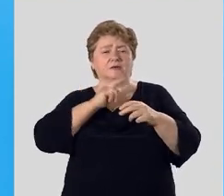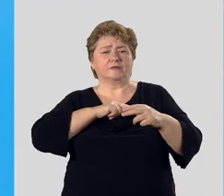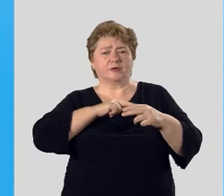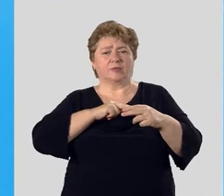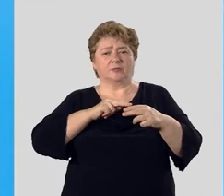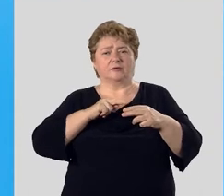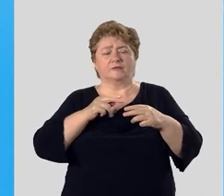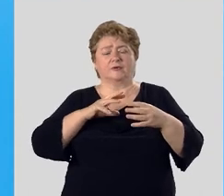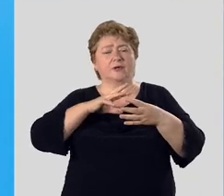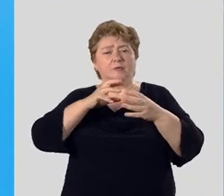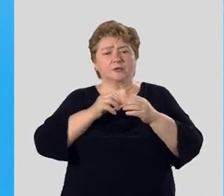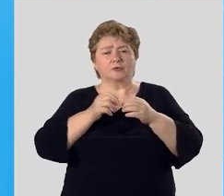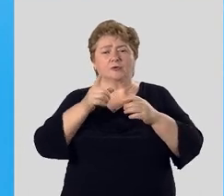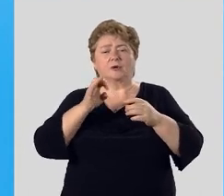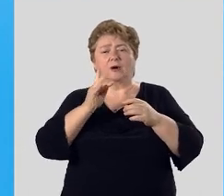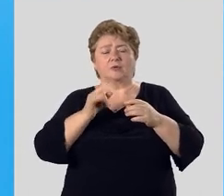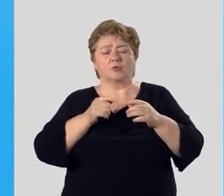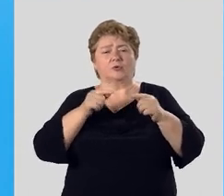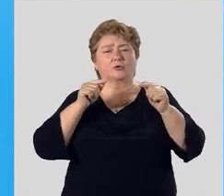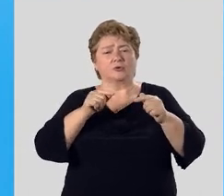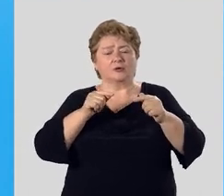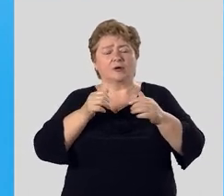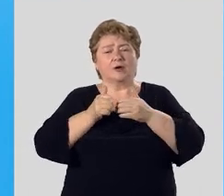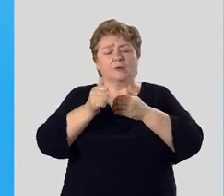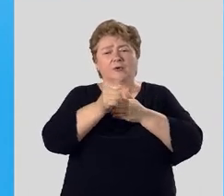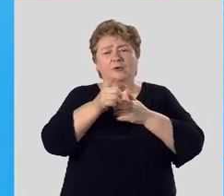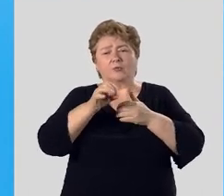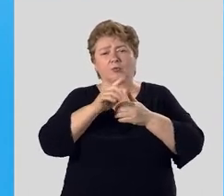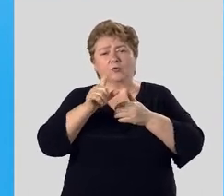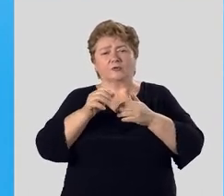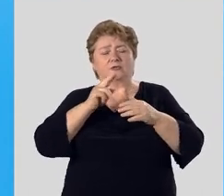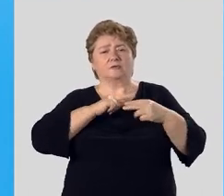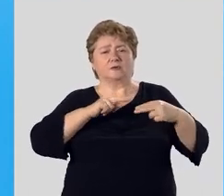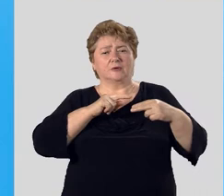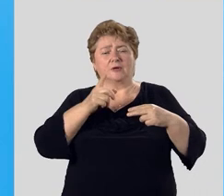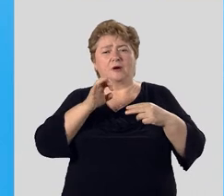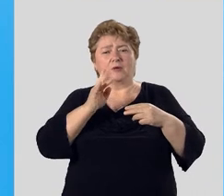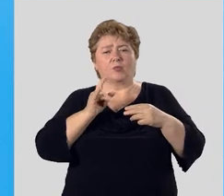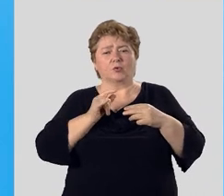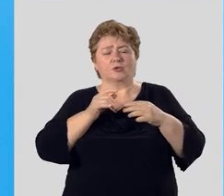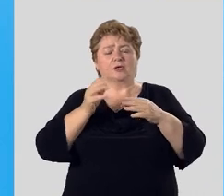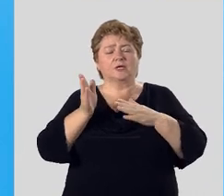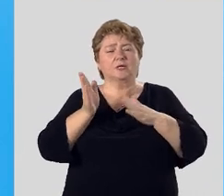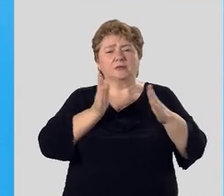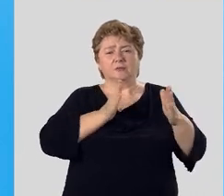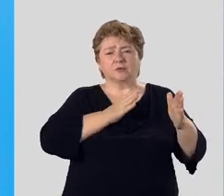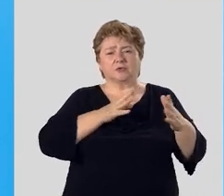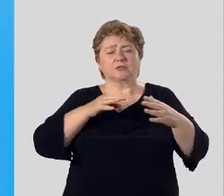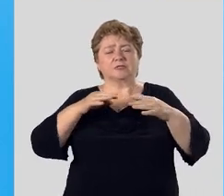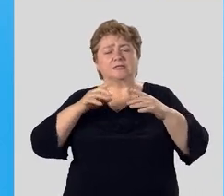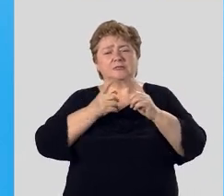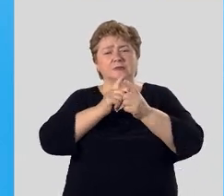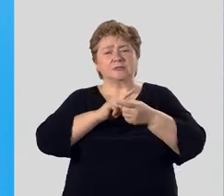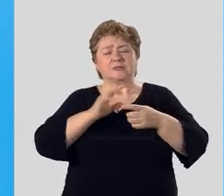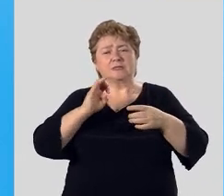вырабатывает определенные гормоны. Так, в передней доле гипофиза вырабатываются гормоны, стимулирующие синтез